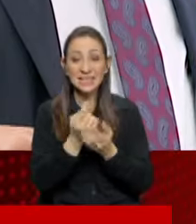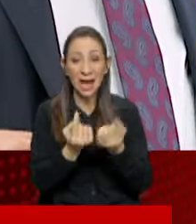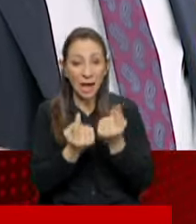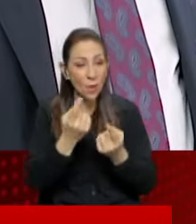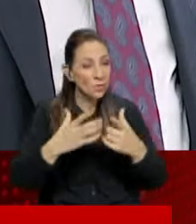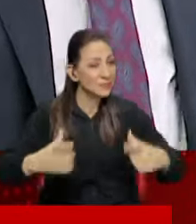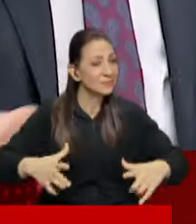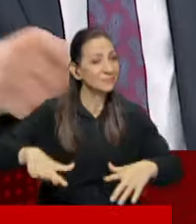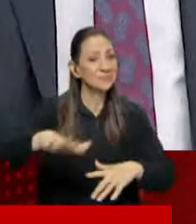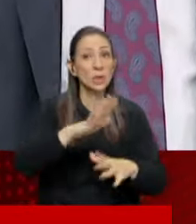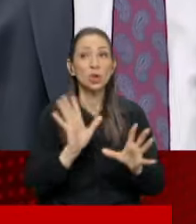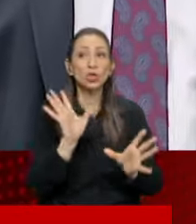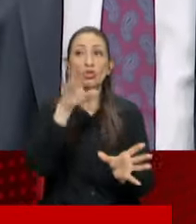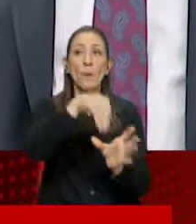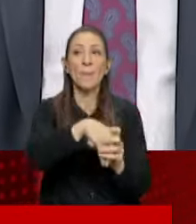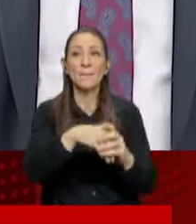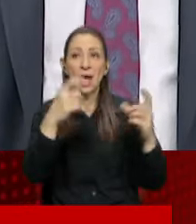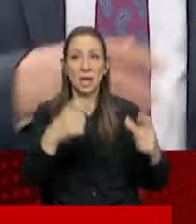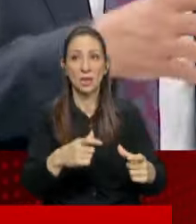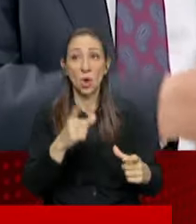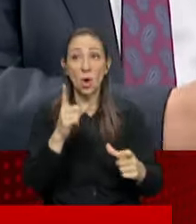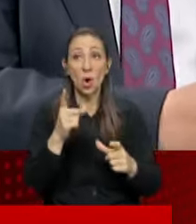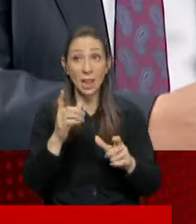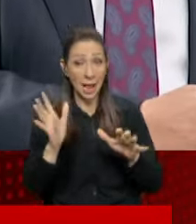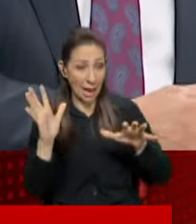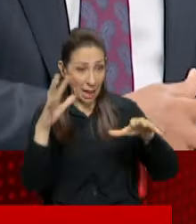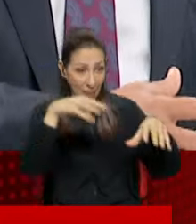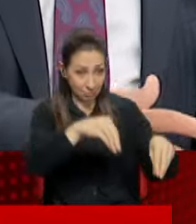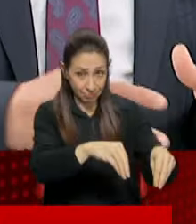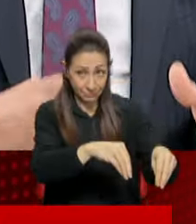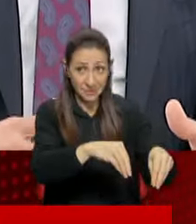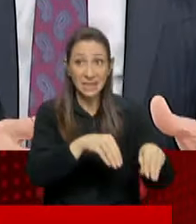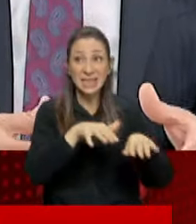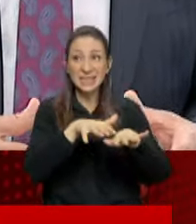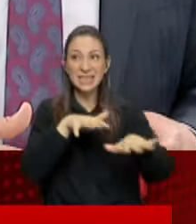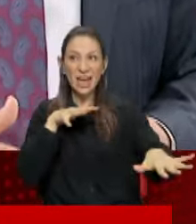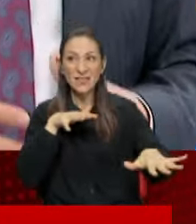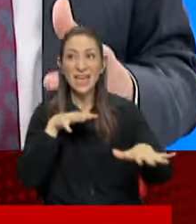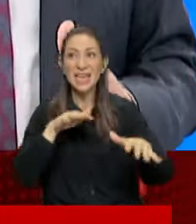alanlarımız aslında toplanma alanı. Oralara birikip trafiği